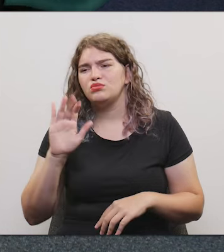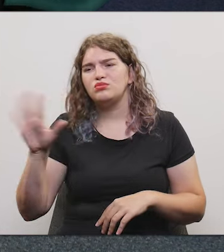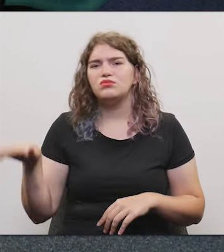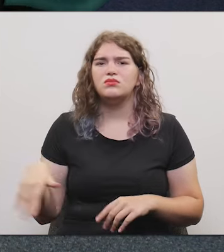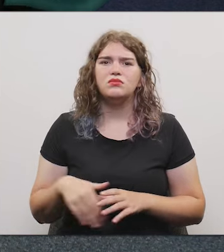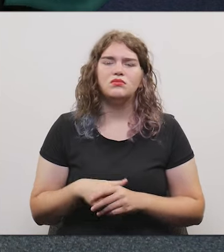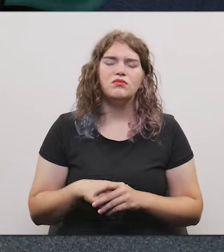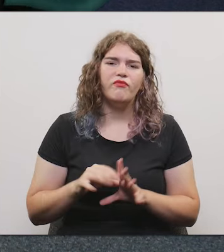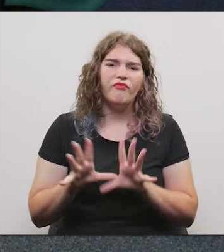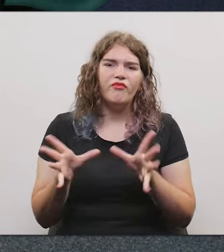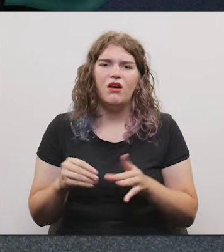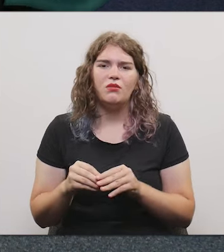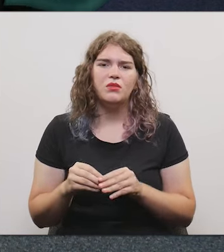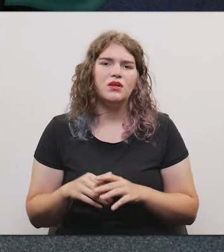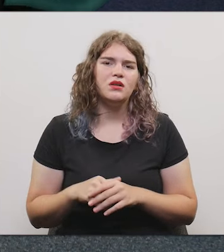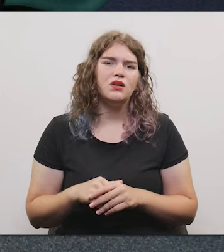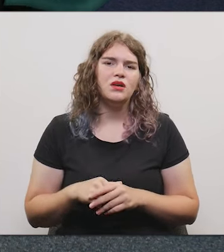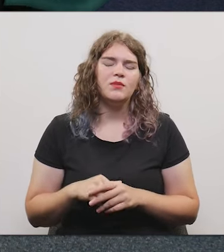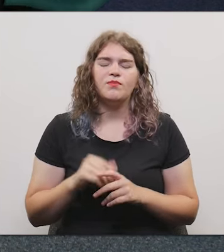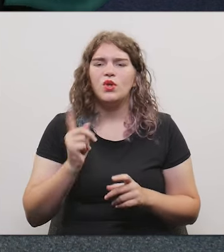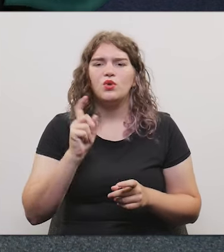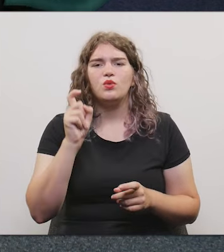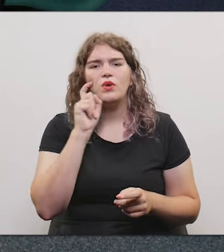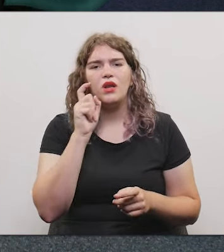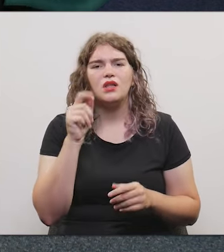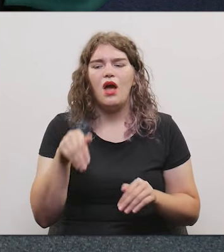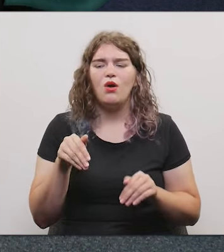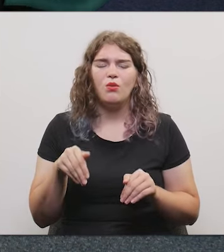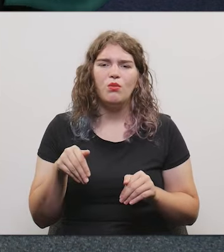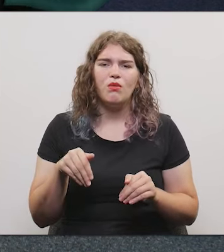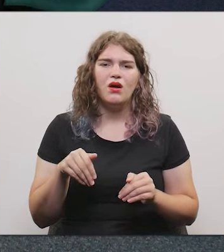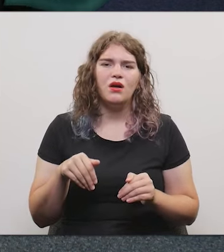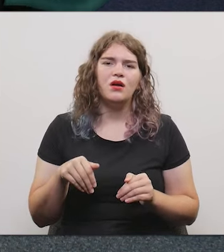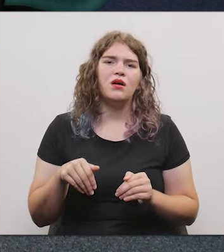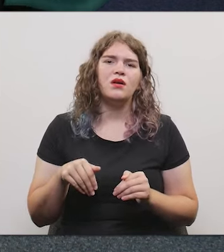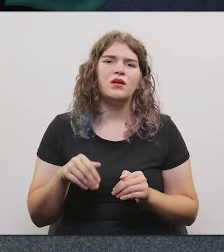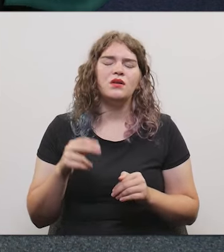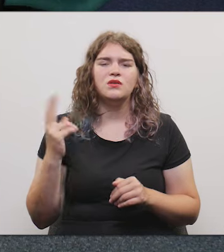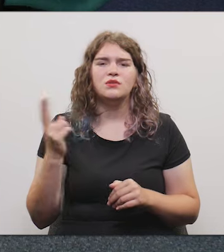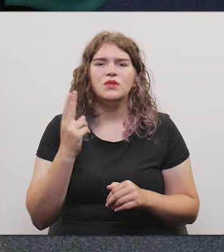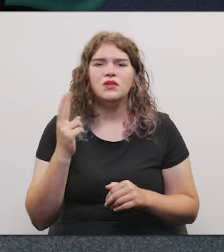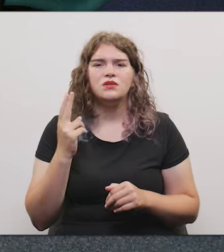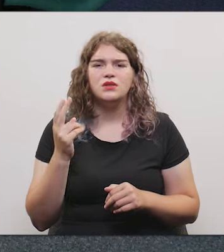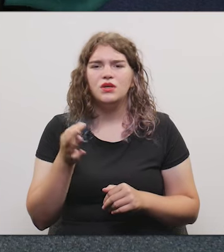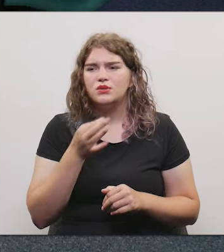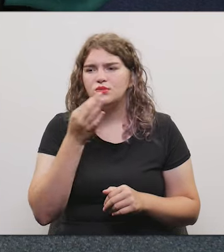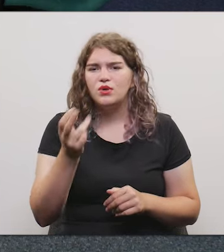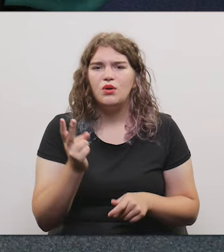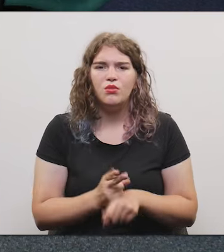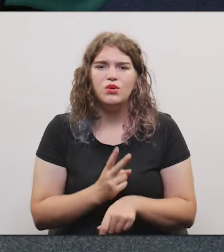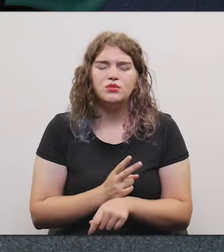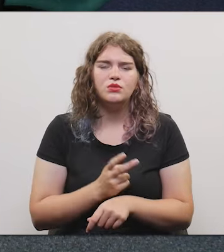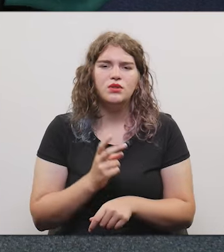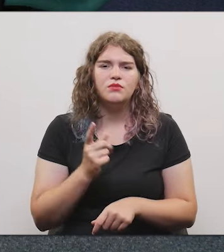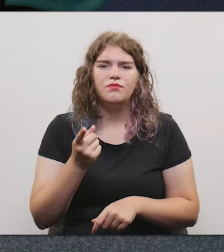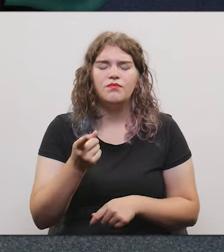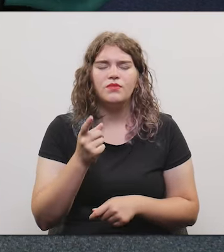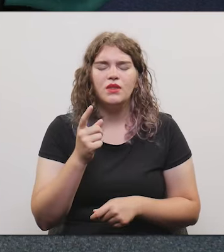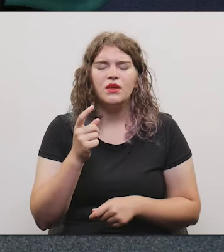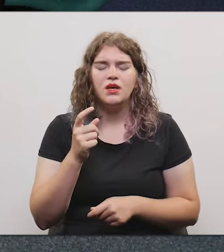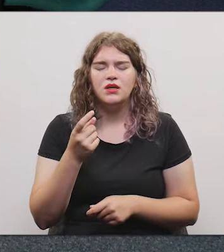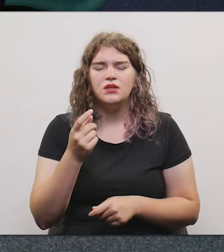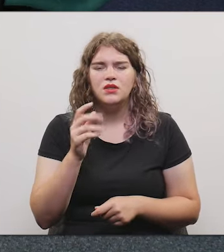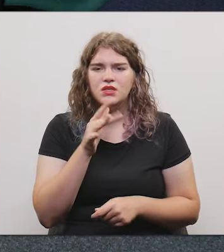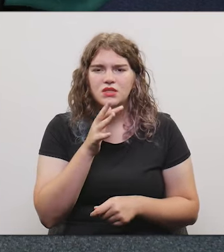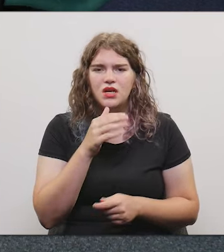dragi. Și da, nu cred că acum ai... Dumnezeu îi spusese asta poporului